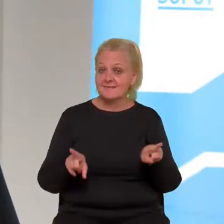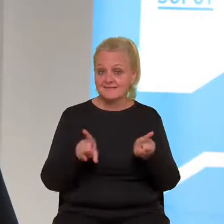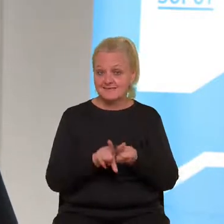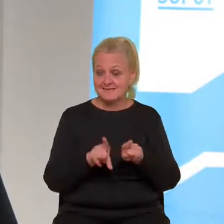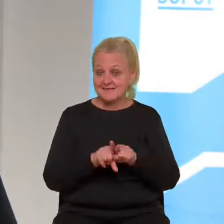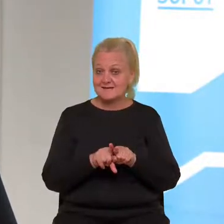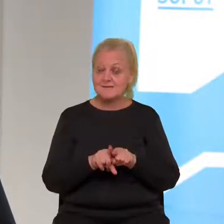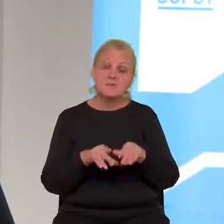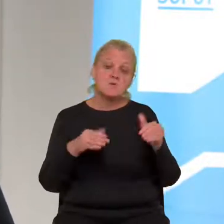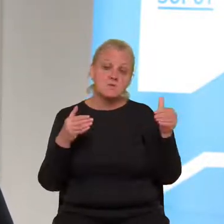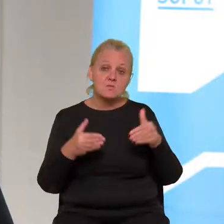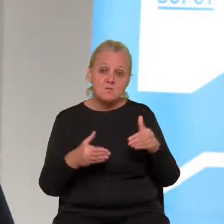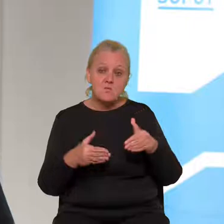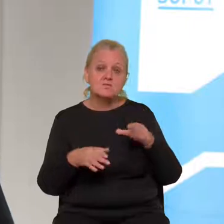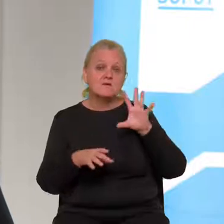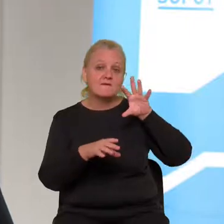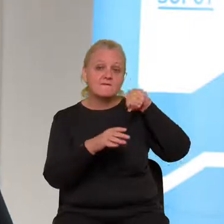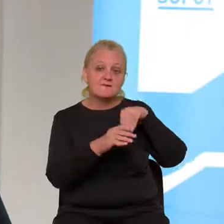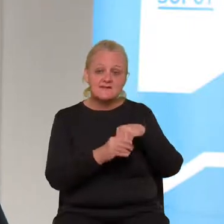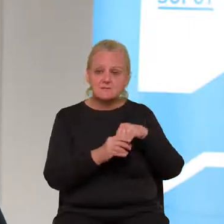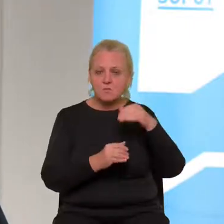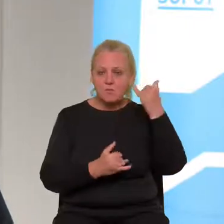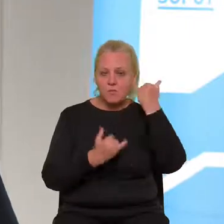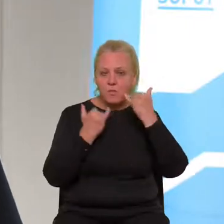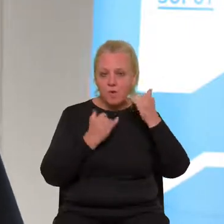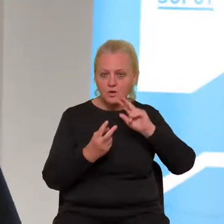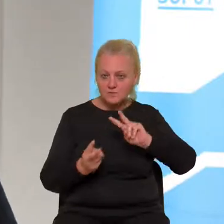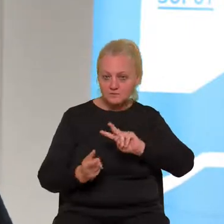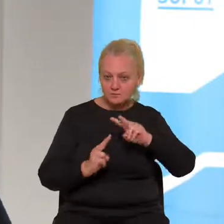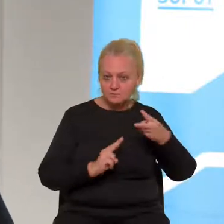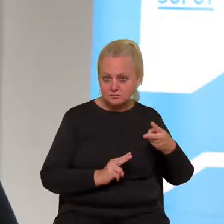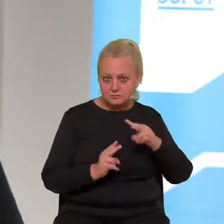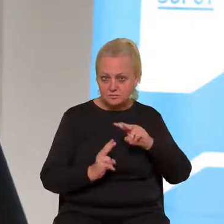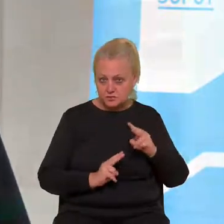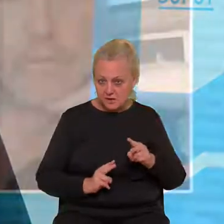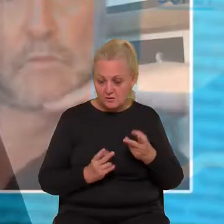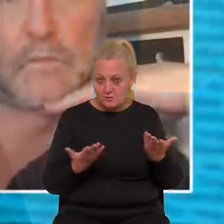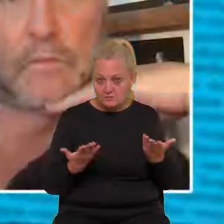mogła paść ofiarą błędów w tłumaczeniach.